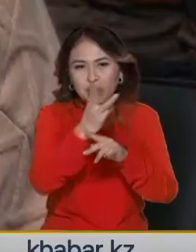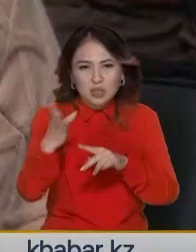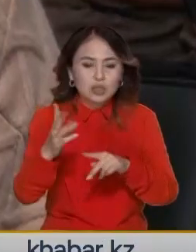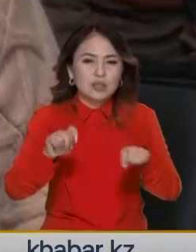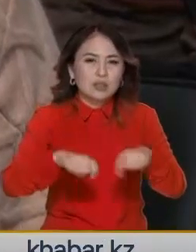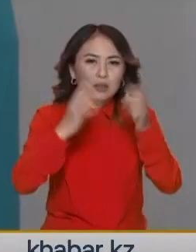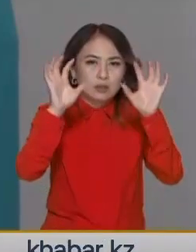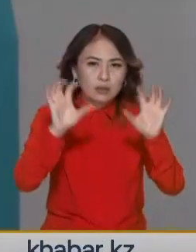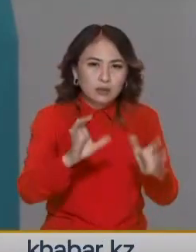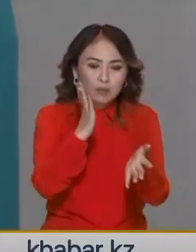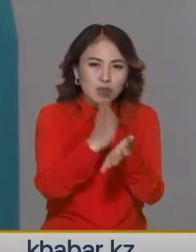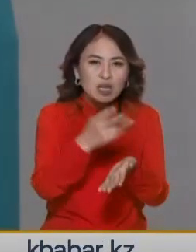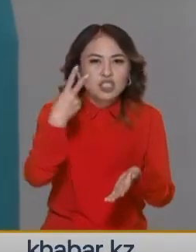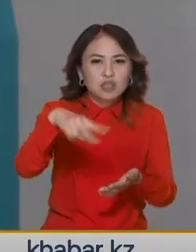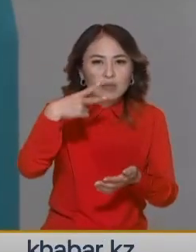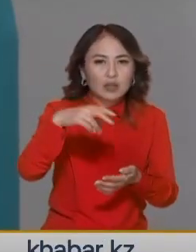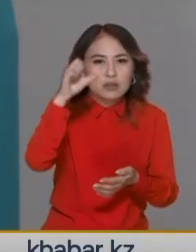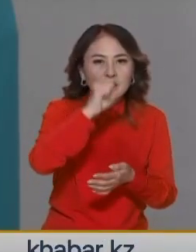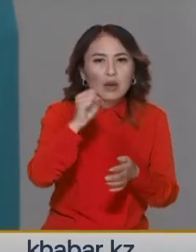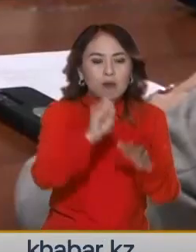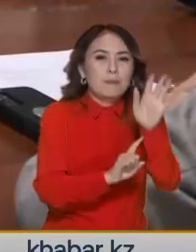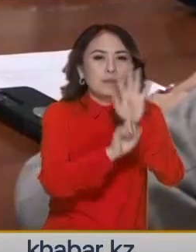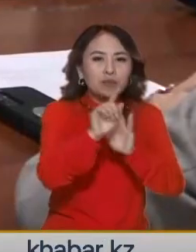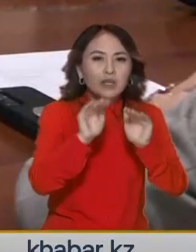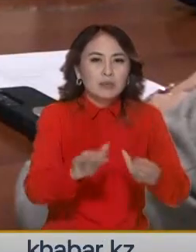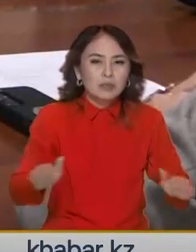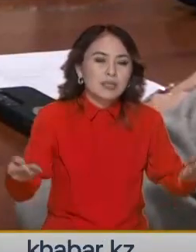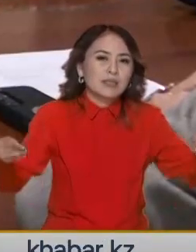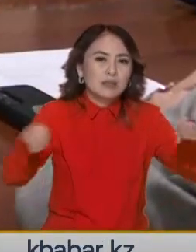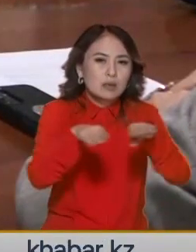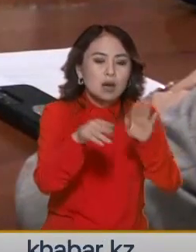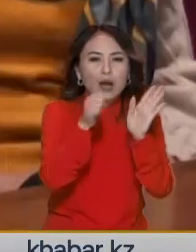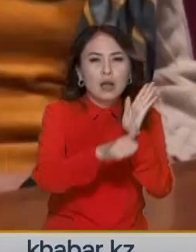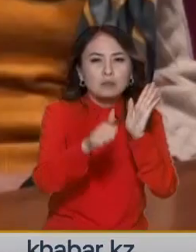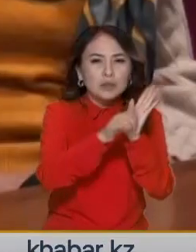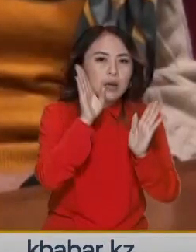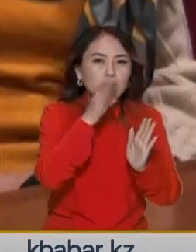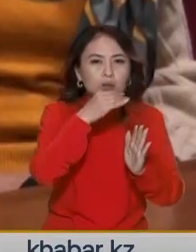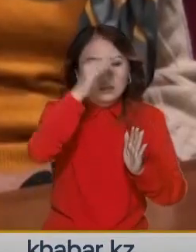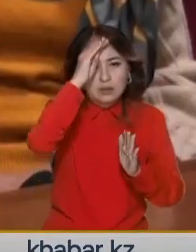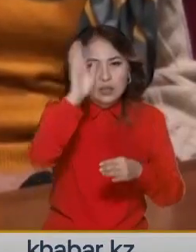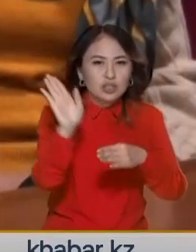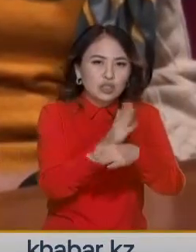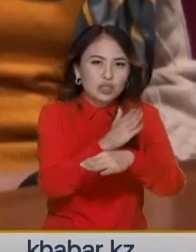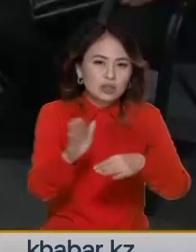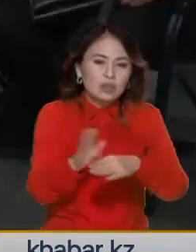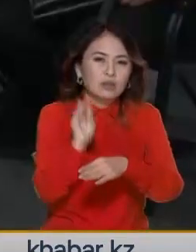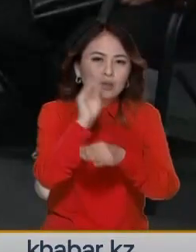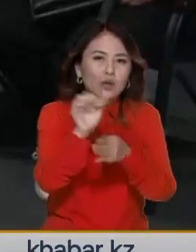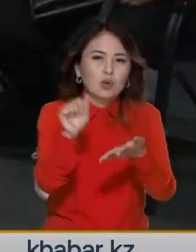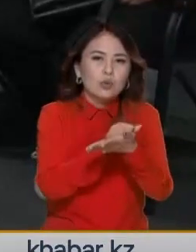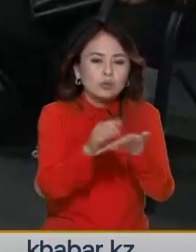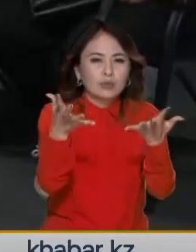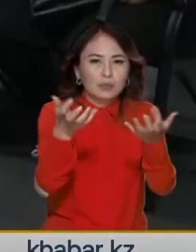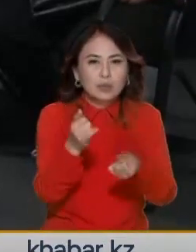заңсыздықты анықтады. 20 тамыздан бастап балабақша жабылды. 60 ата-ана аталған жеке балабақшадан балаларының құжаттарын ала